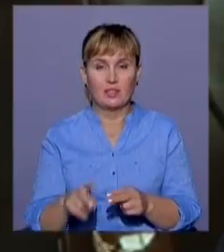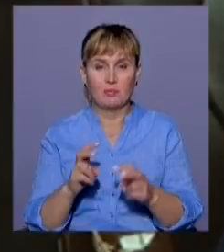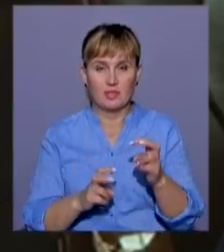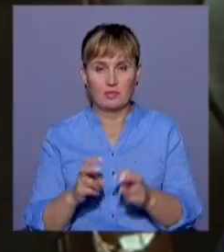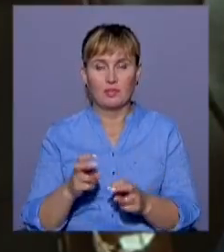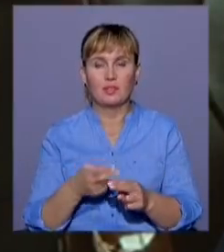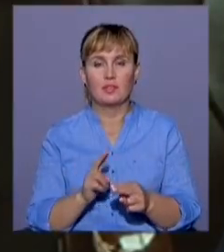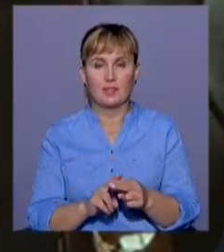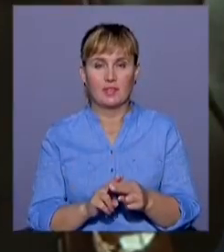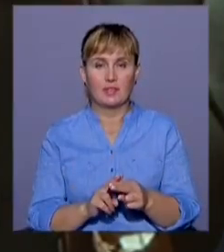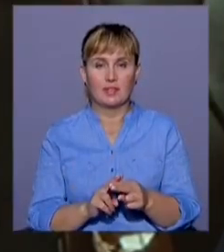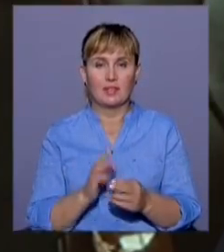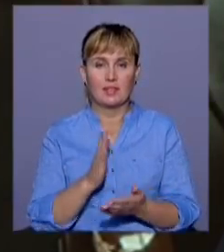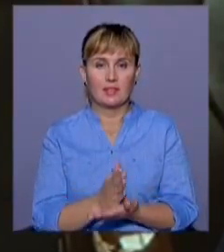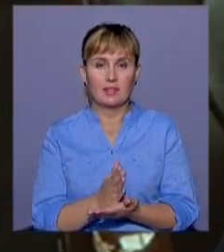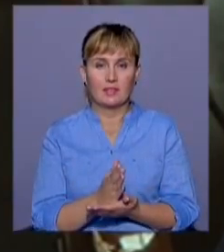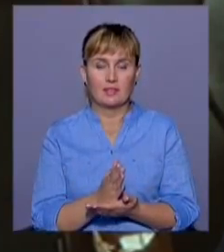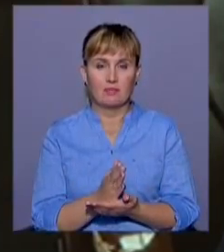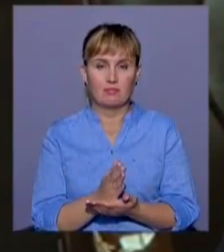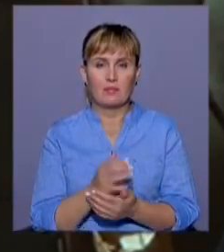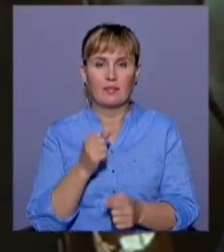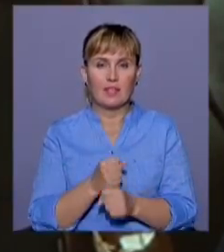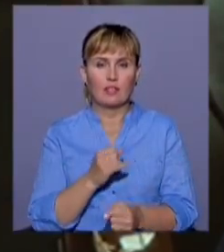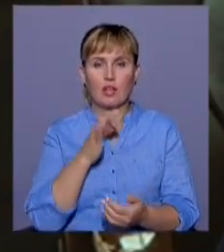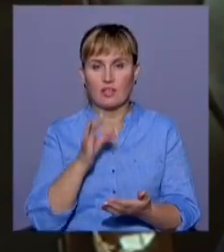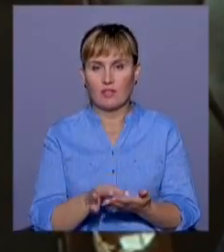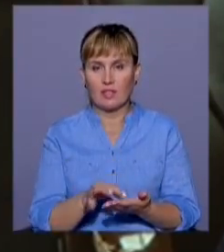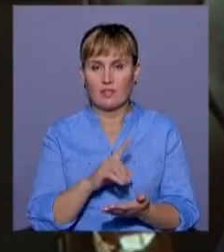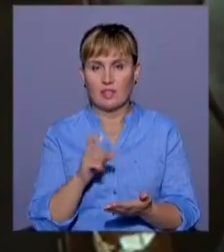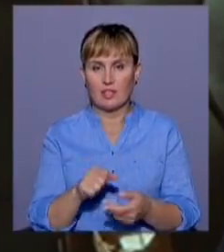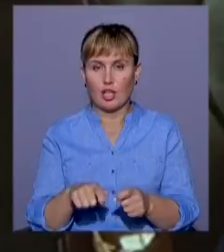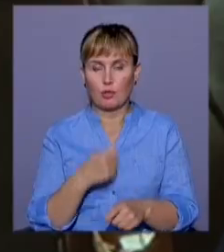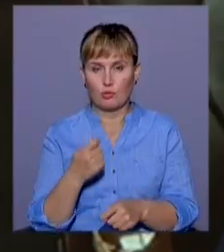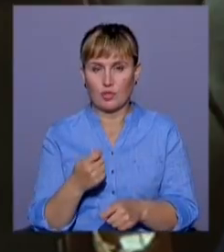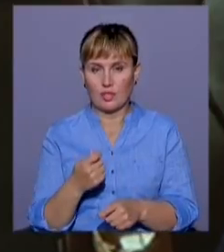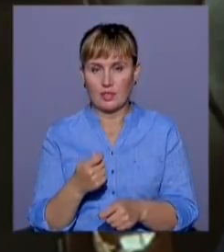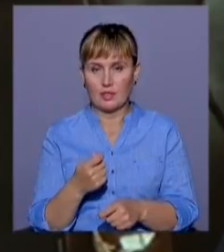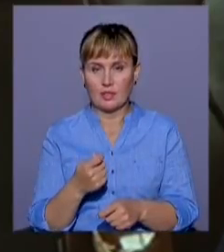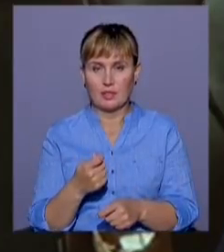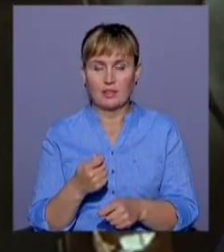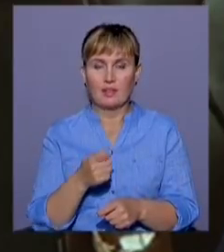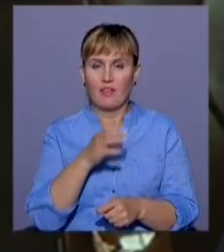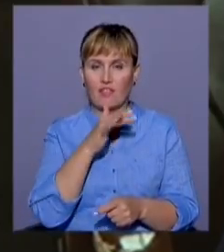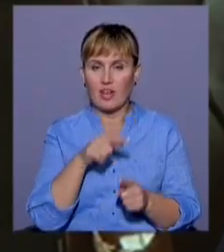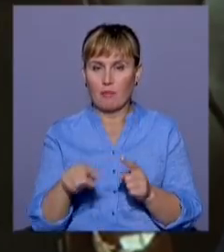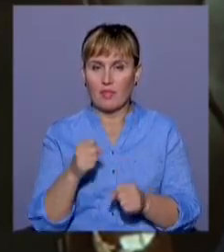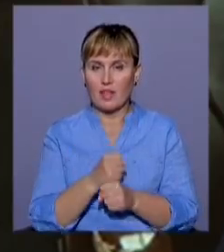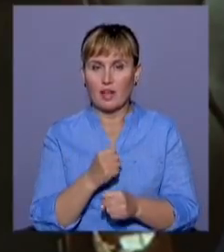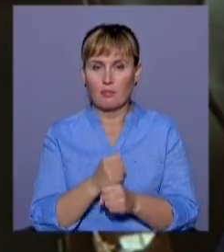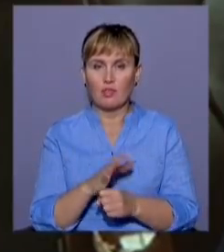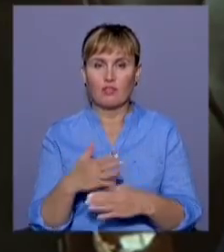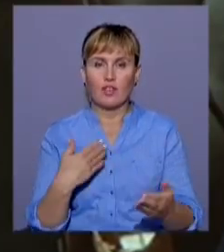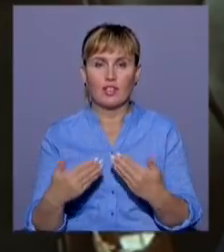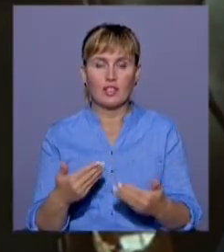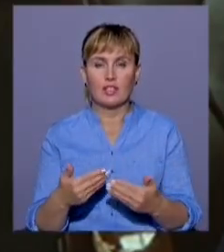это есть более жесткая ответственность за нарушение времени работы в